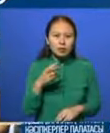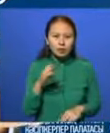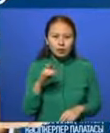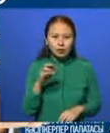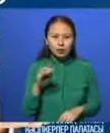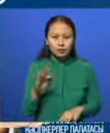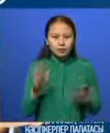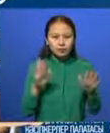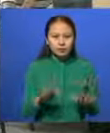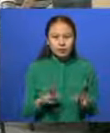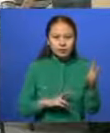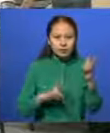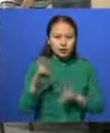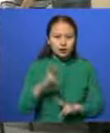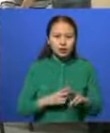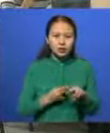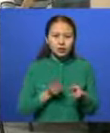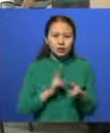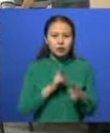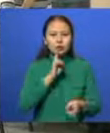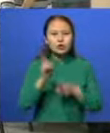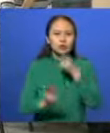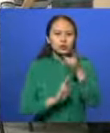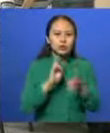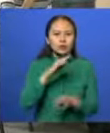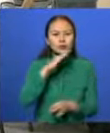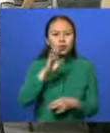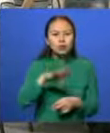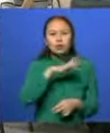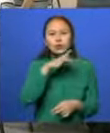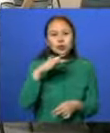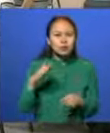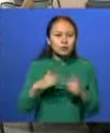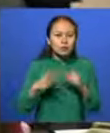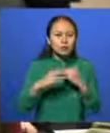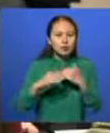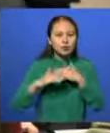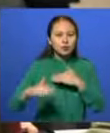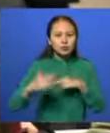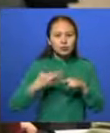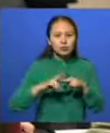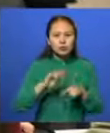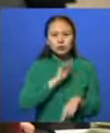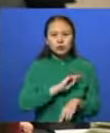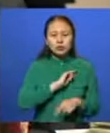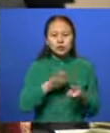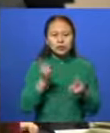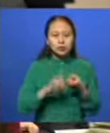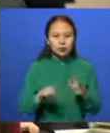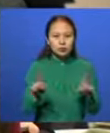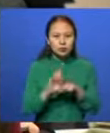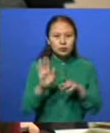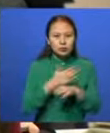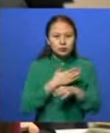Абылай Мырзахметов мәлімдеді. Кәсіпкерлерден келетін шағымдар да жетерлік. Олардың көбі жер қатынастары мен сәулет саласының жұмысына байланысты.